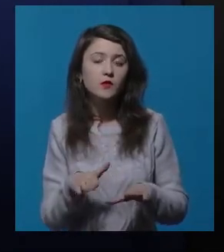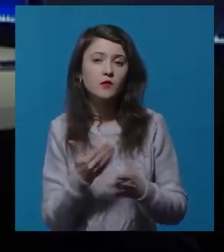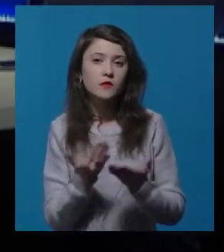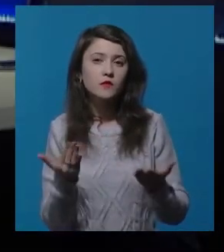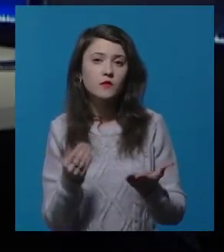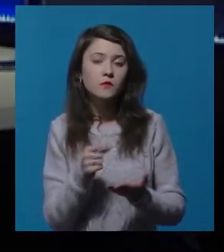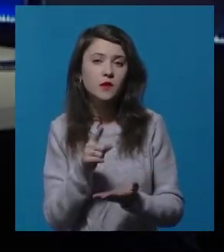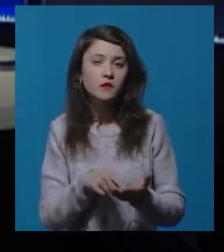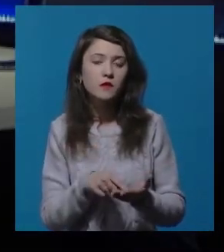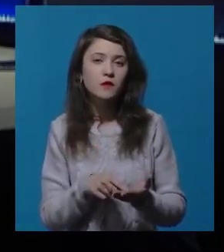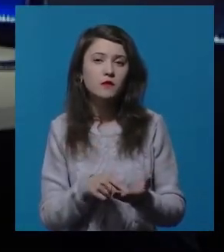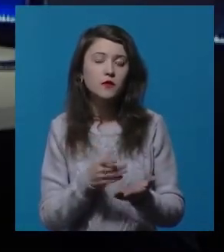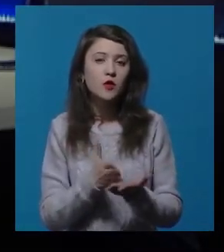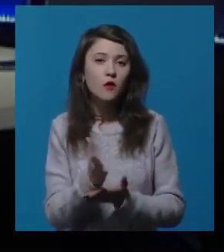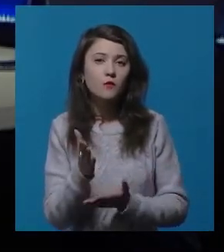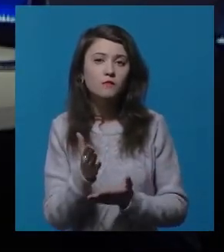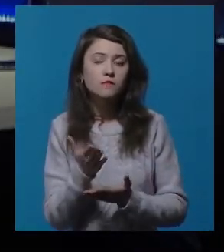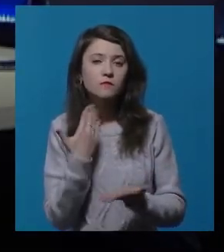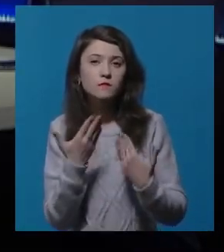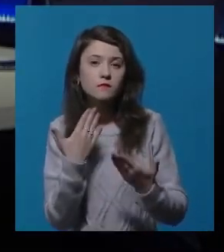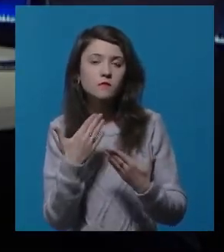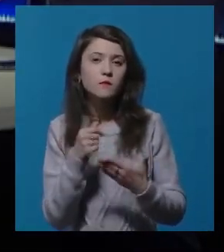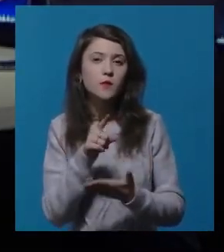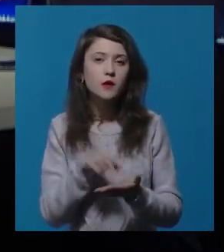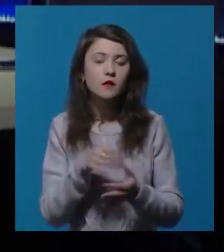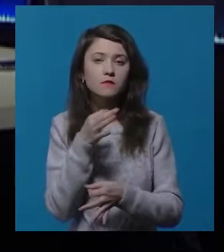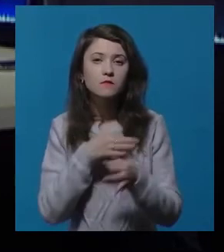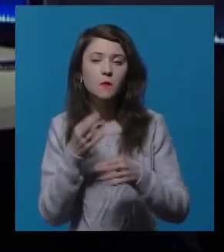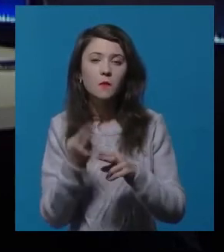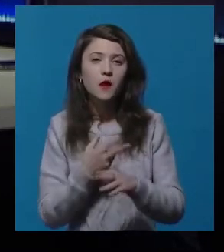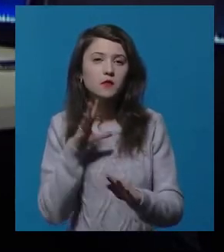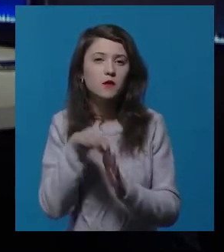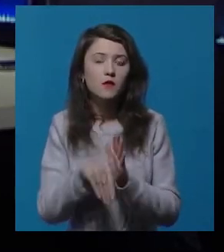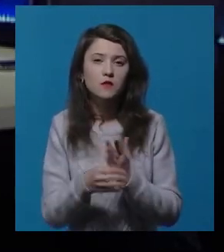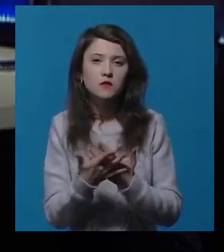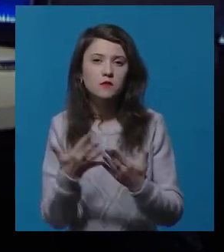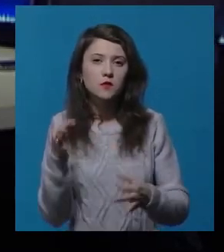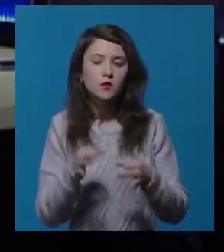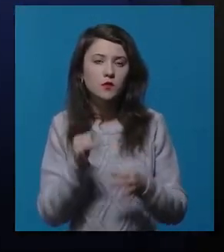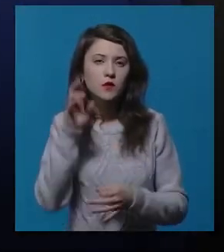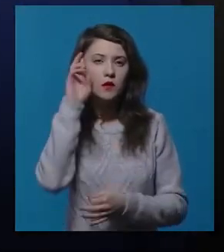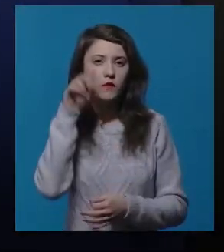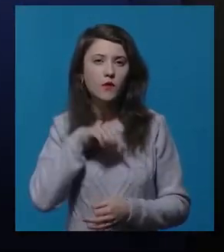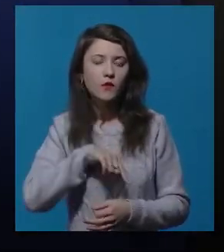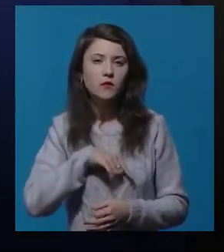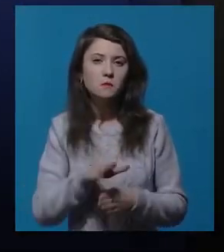спілкування, пропозицій, обговорення цієї проблеми без залучення судових і інших державних органів. Між собою, по суті, укладають